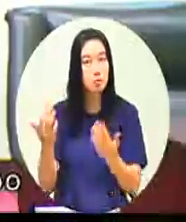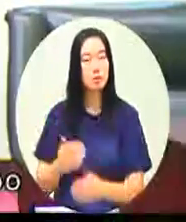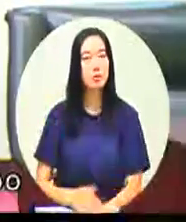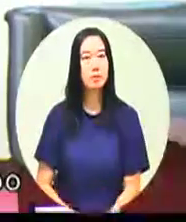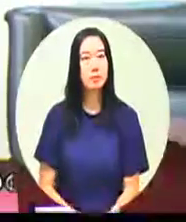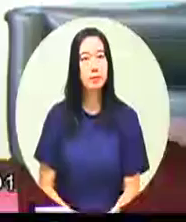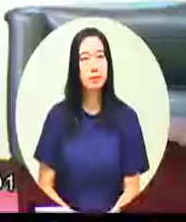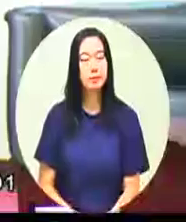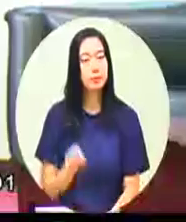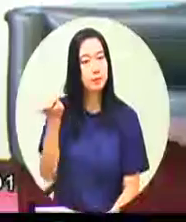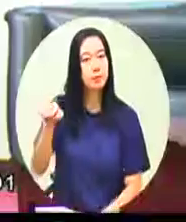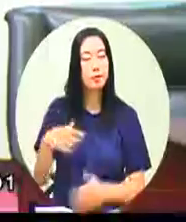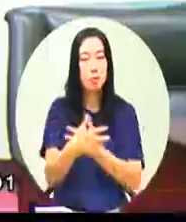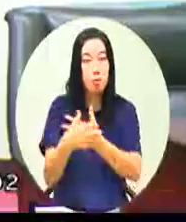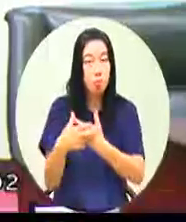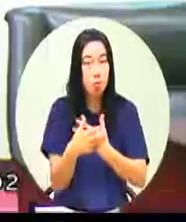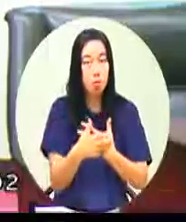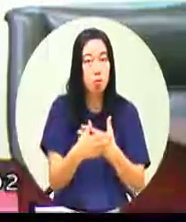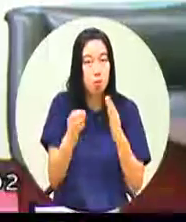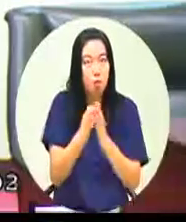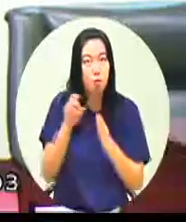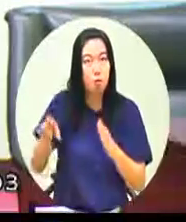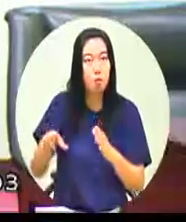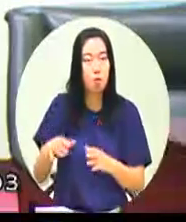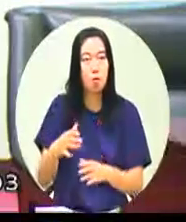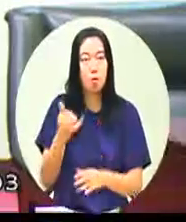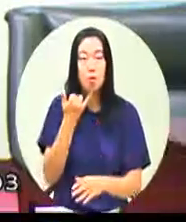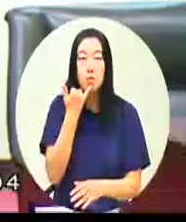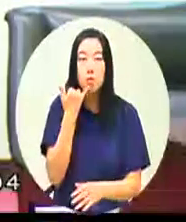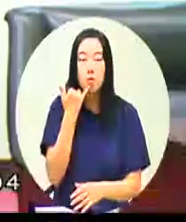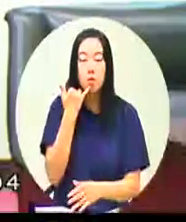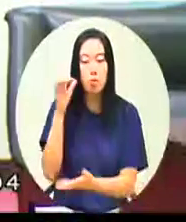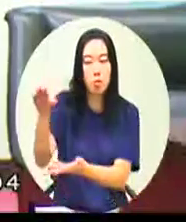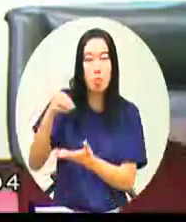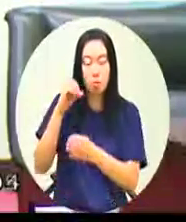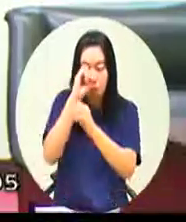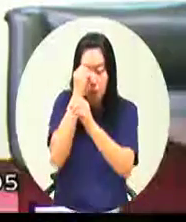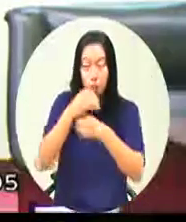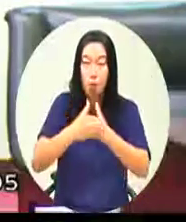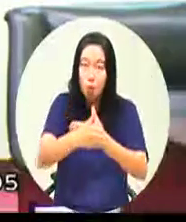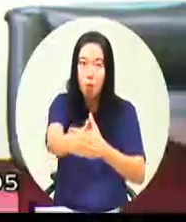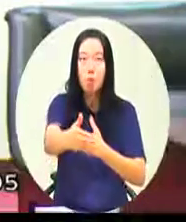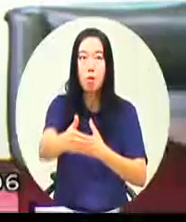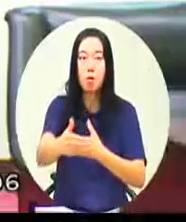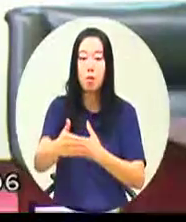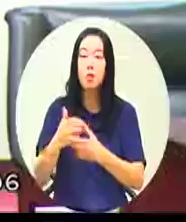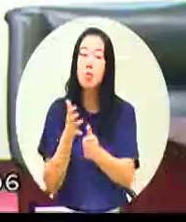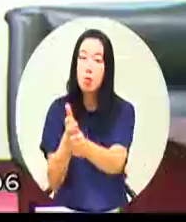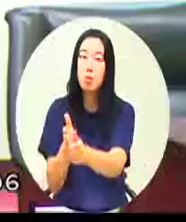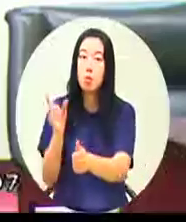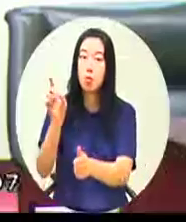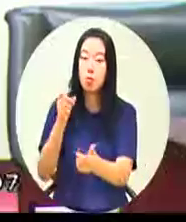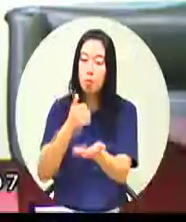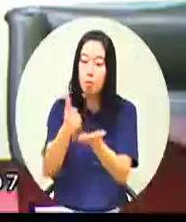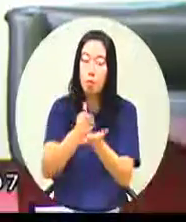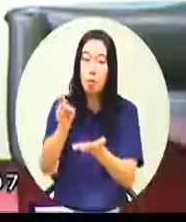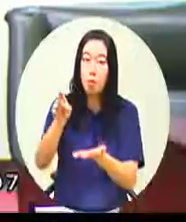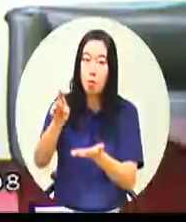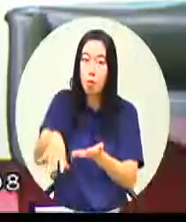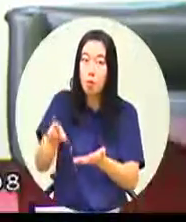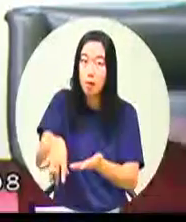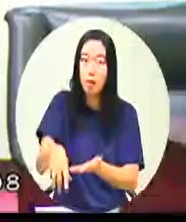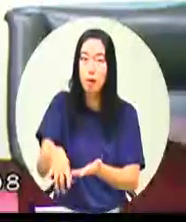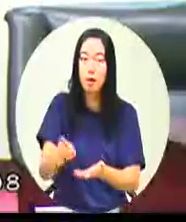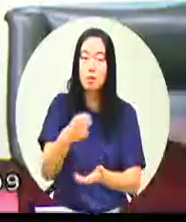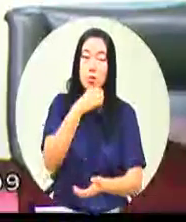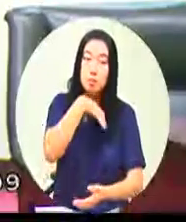卫生局来结合你要抽验当中，你要直接今天这个菜是从哪里来？是为台北来，为屏